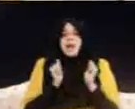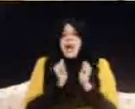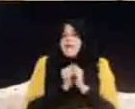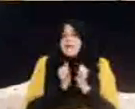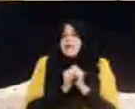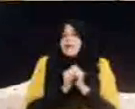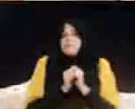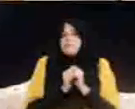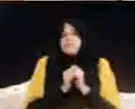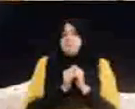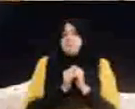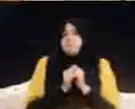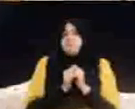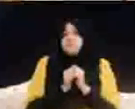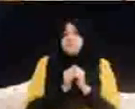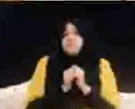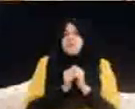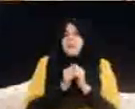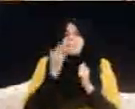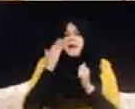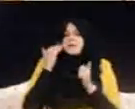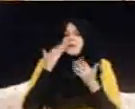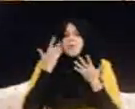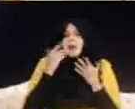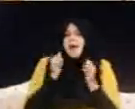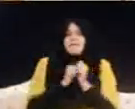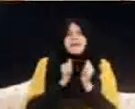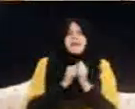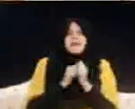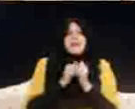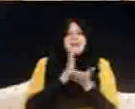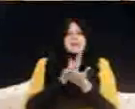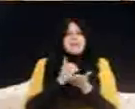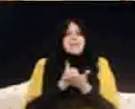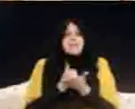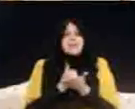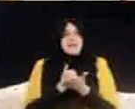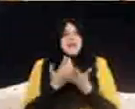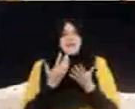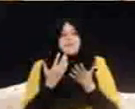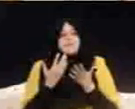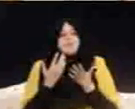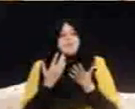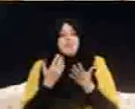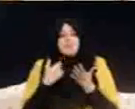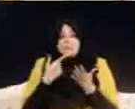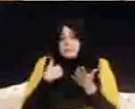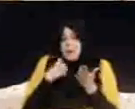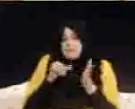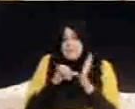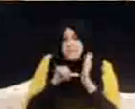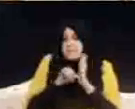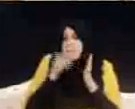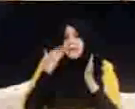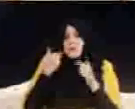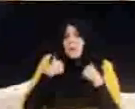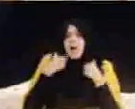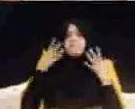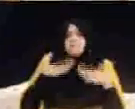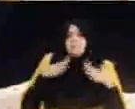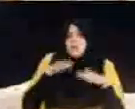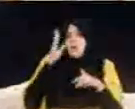التخارج. مثلا ممكن الأرملة ولا بنته تقول لهم الآخرين ورثة: أنا أعطيوا لي القش